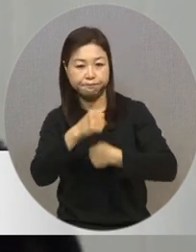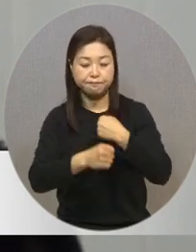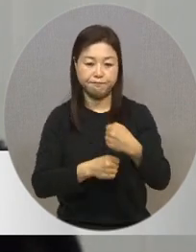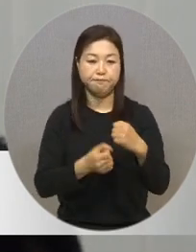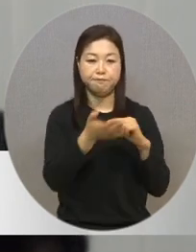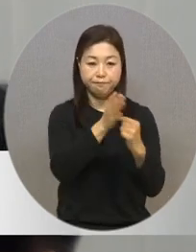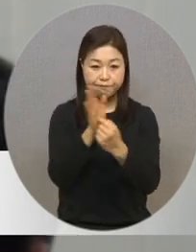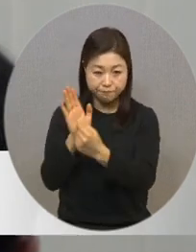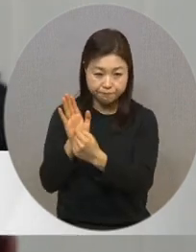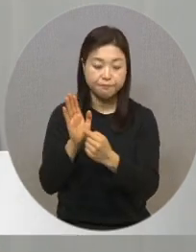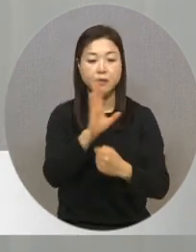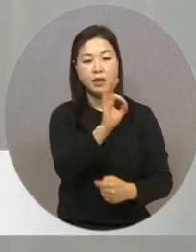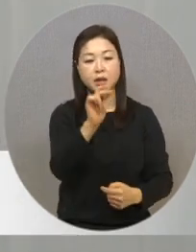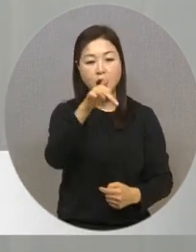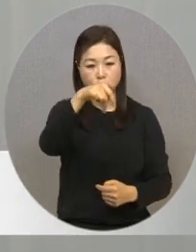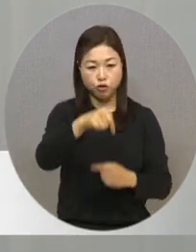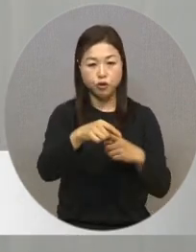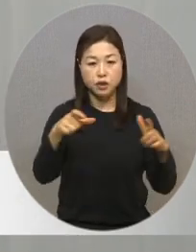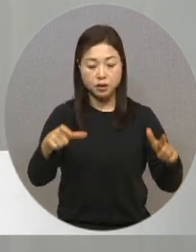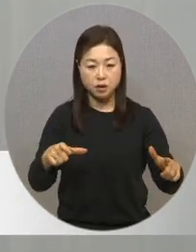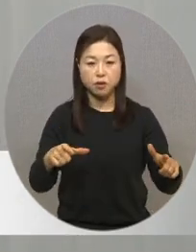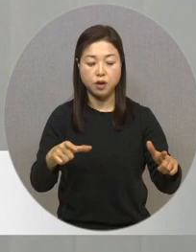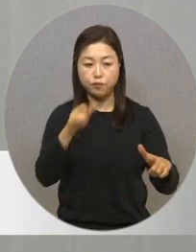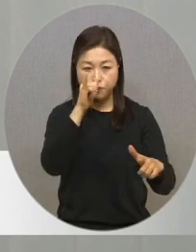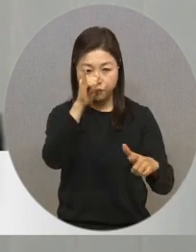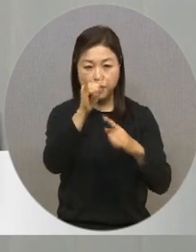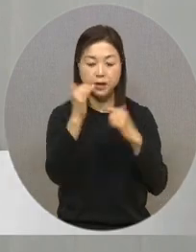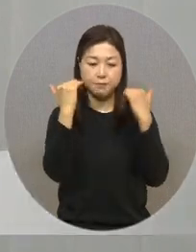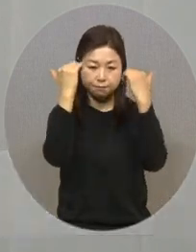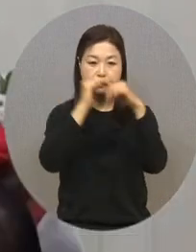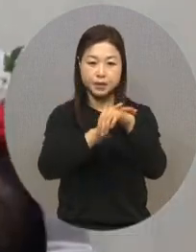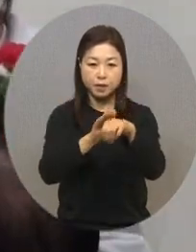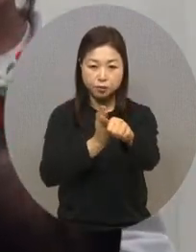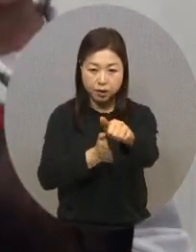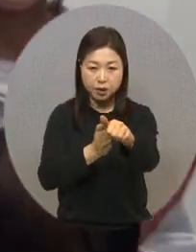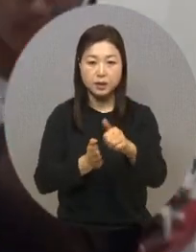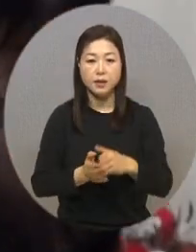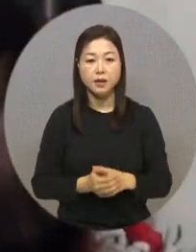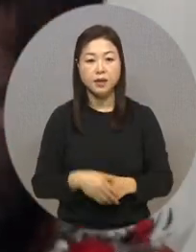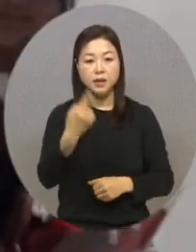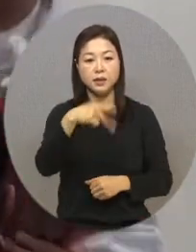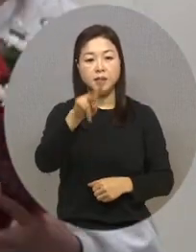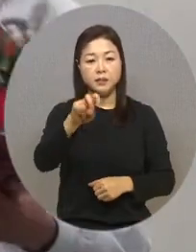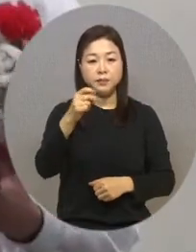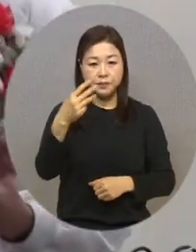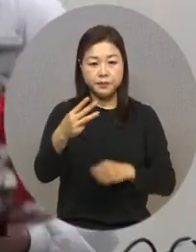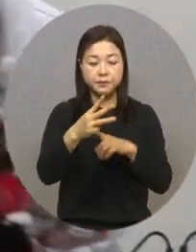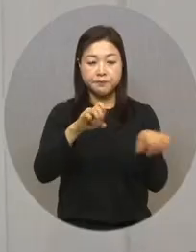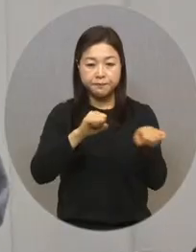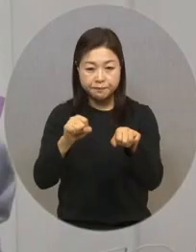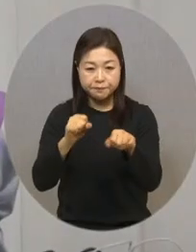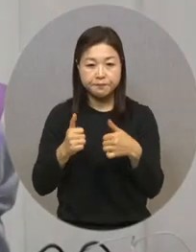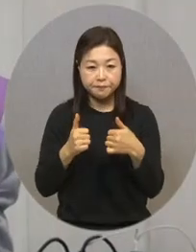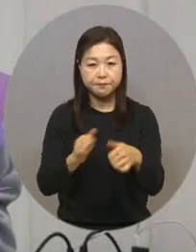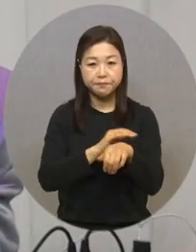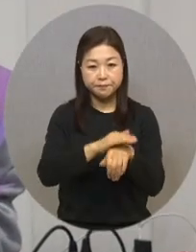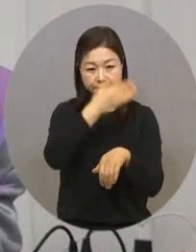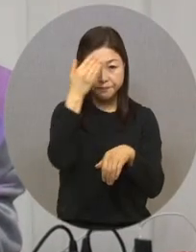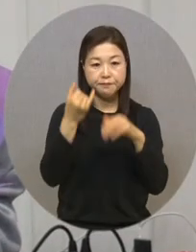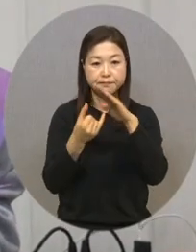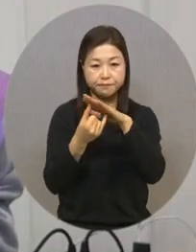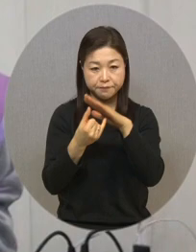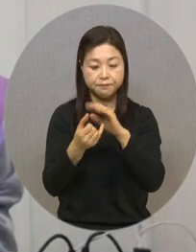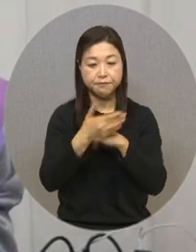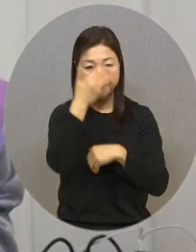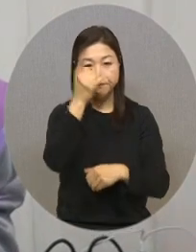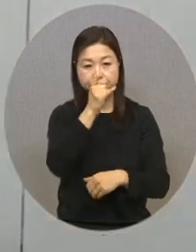하면서 그 양주의 참 일꾼으로 커주시기 바라겠습니다. 2023년 활발하게 활동한 청소년.